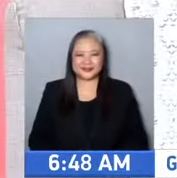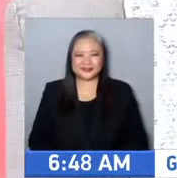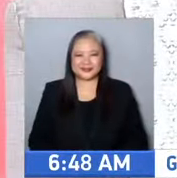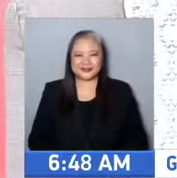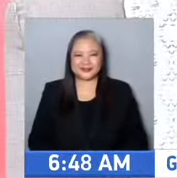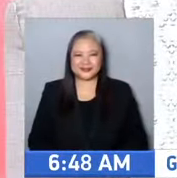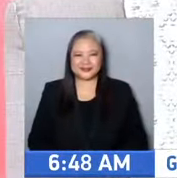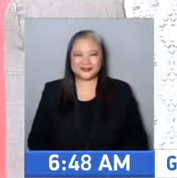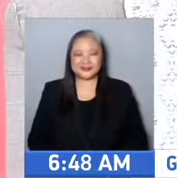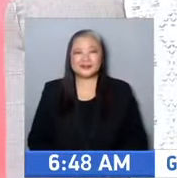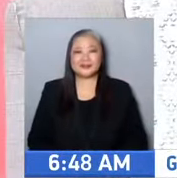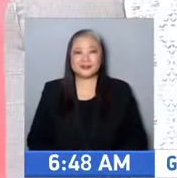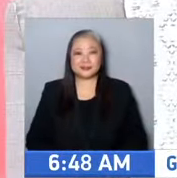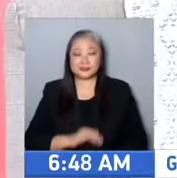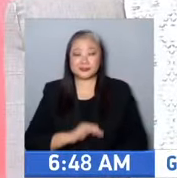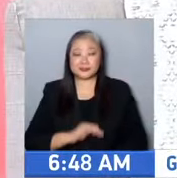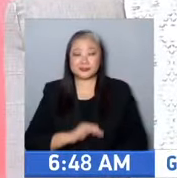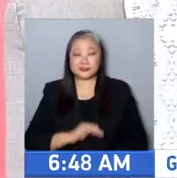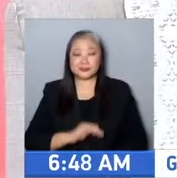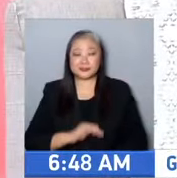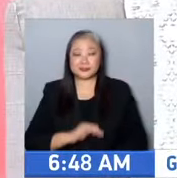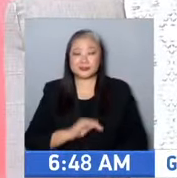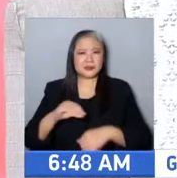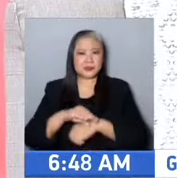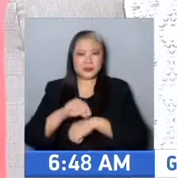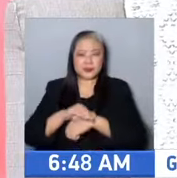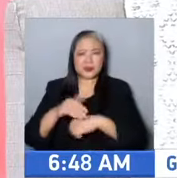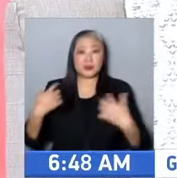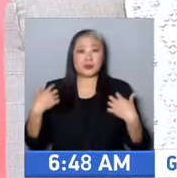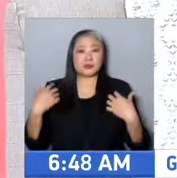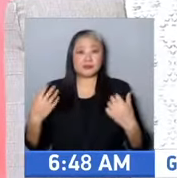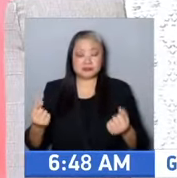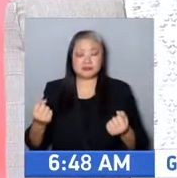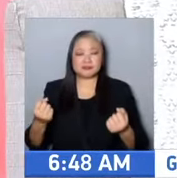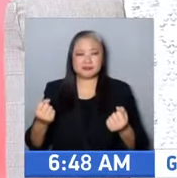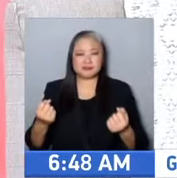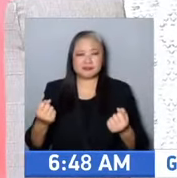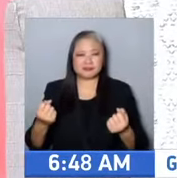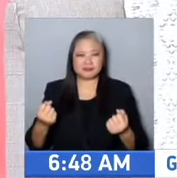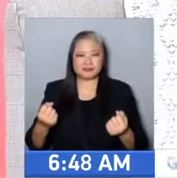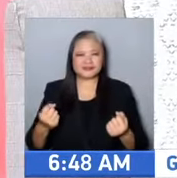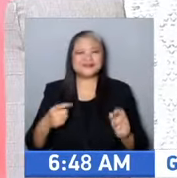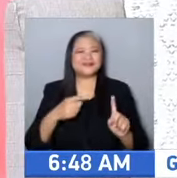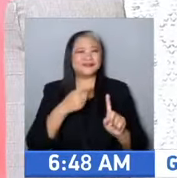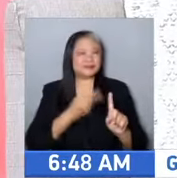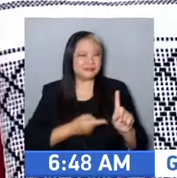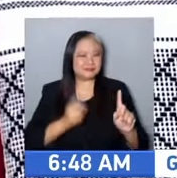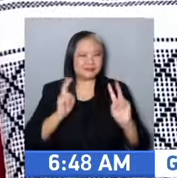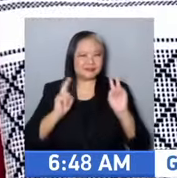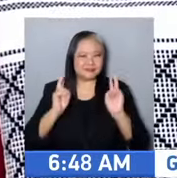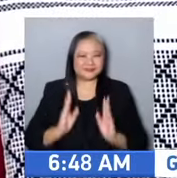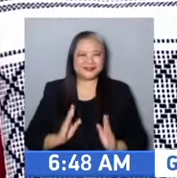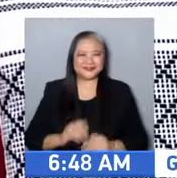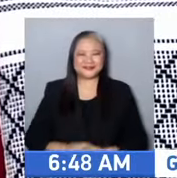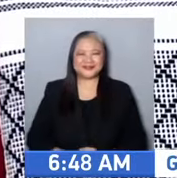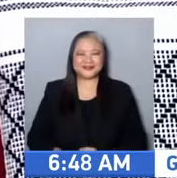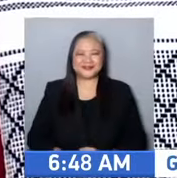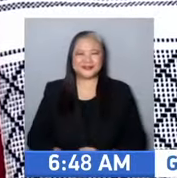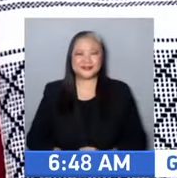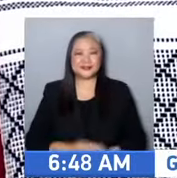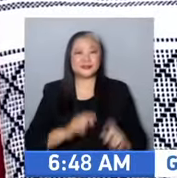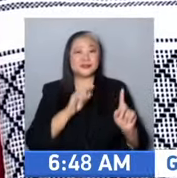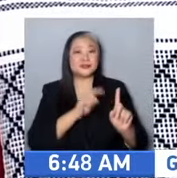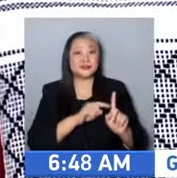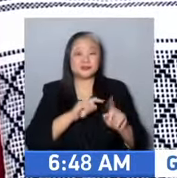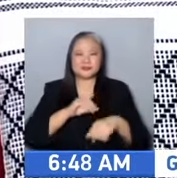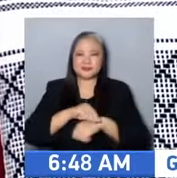Igan, sa pagbibigay paalala sa ating kalusug, ang tagal namang iconic ang ating bisita. Dahil ang kanyang mga paalala, idinadaan